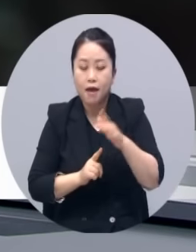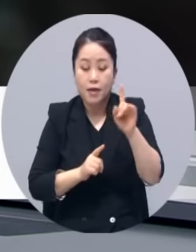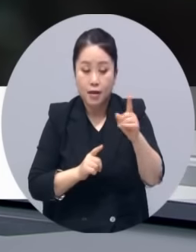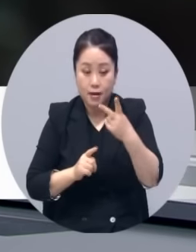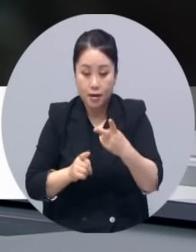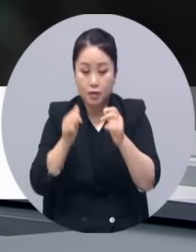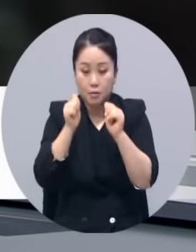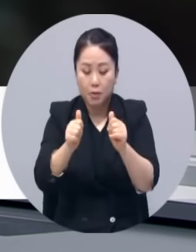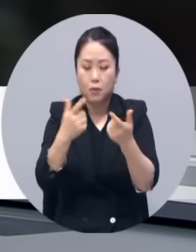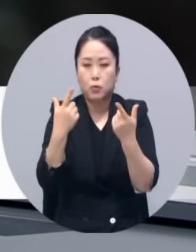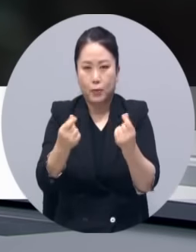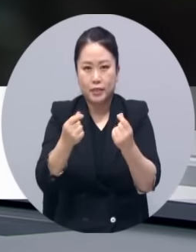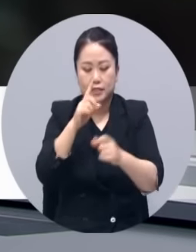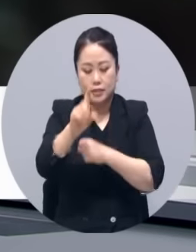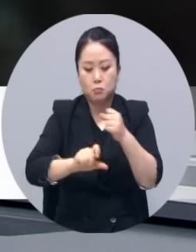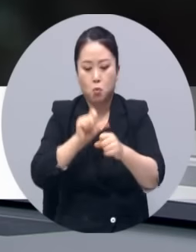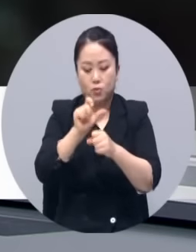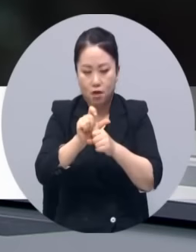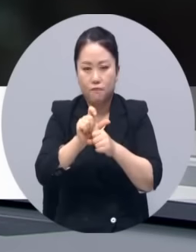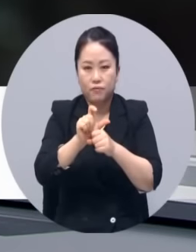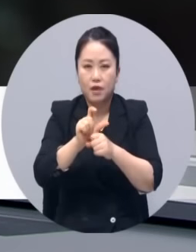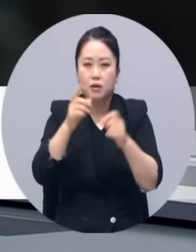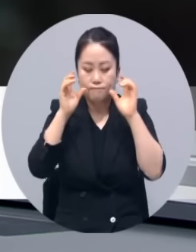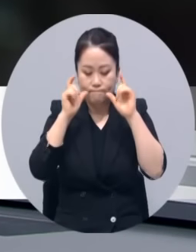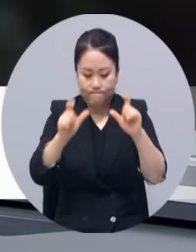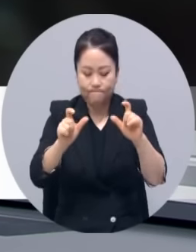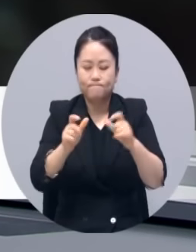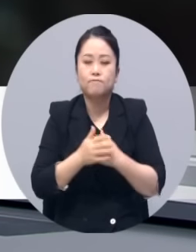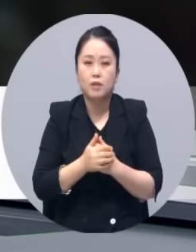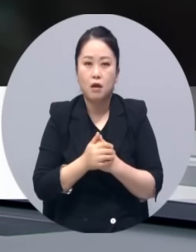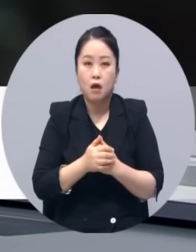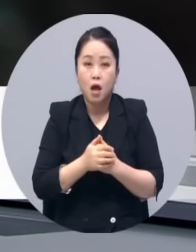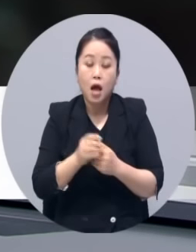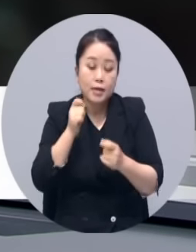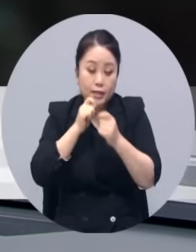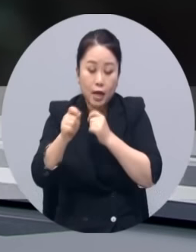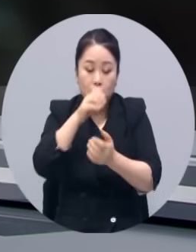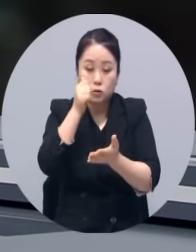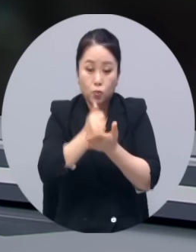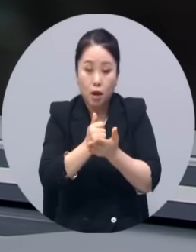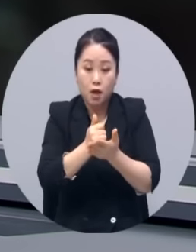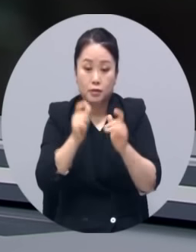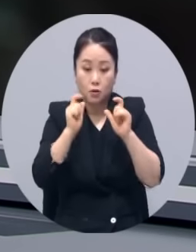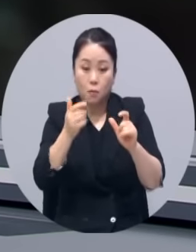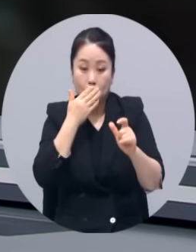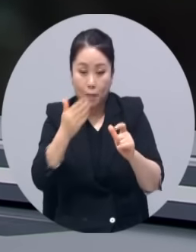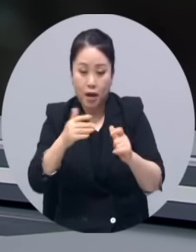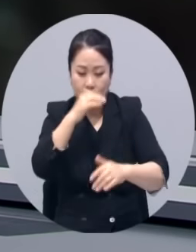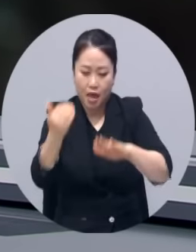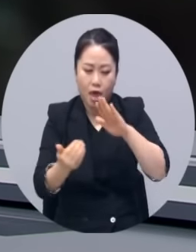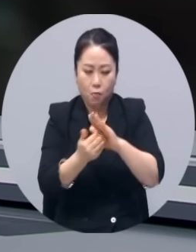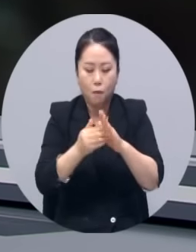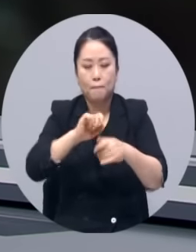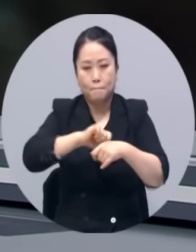15년형을 선고했습니다. 사기죄 선고할 수 있는 법정 최고형입니다. 조민희 기자가 보도합니다.